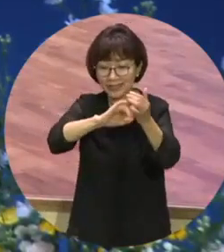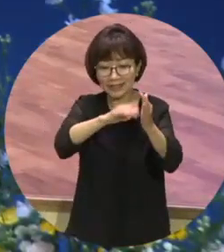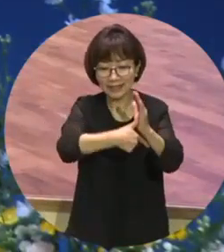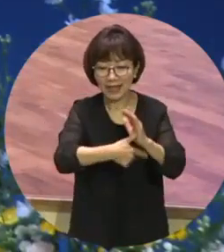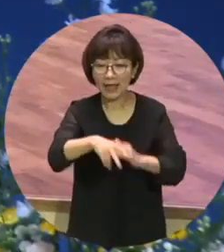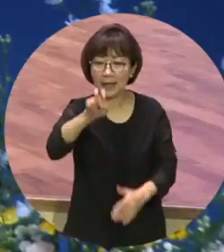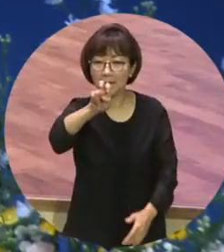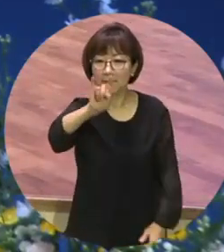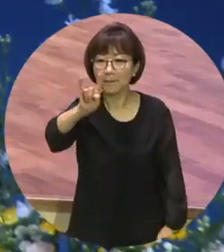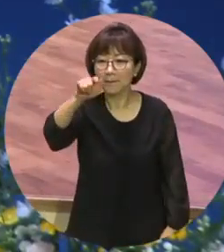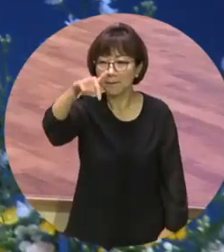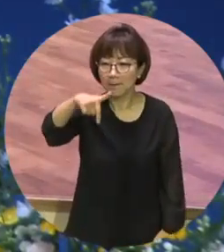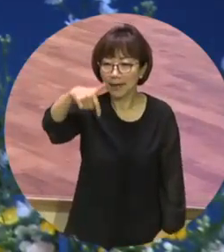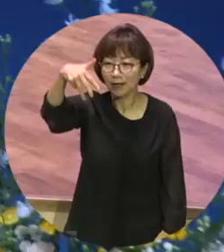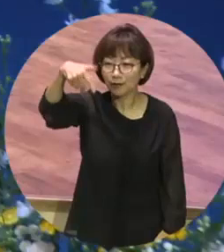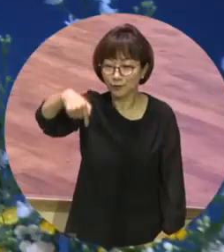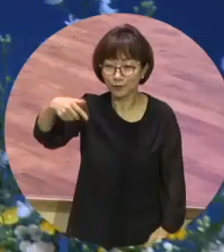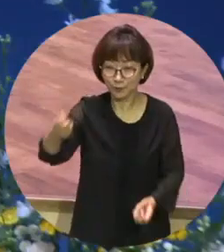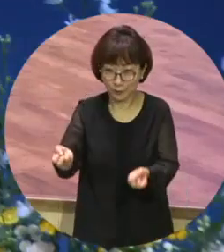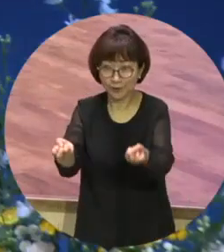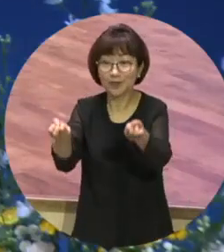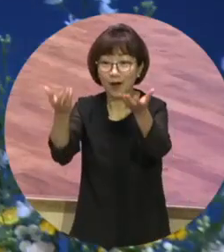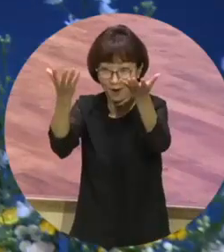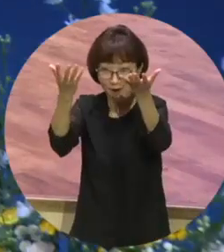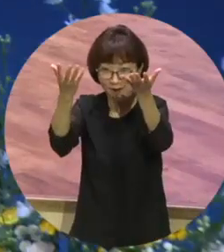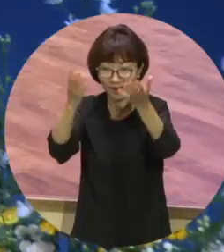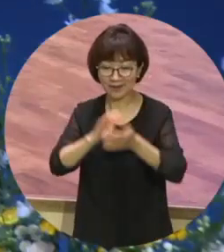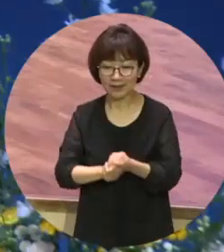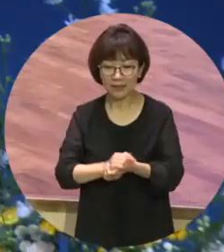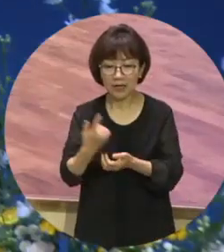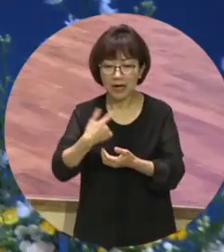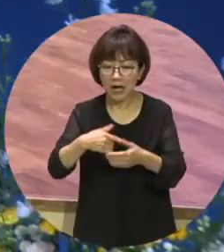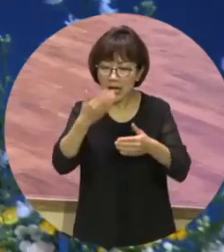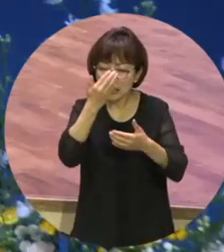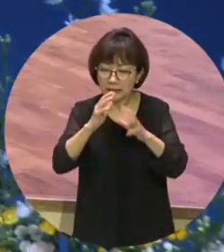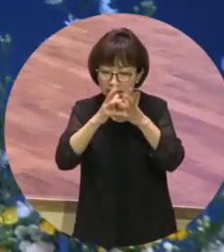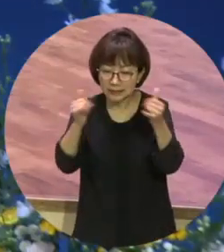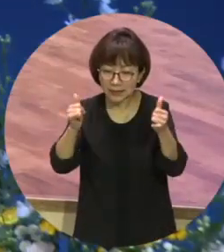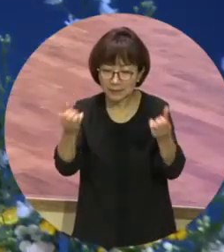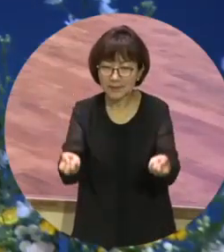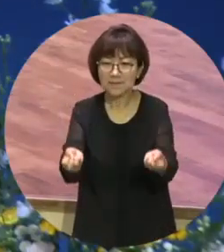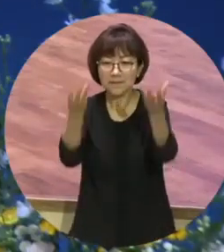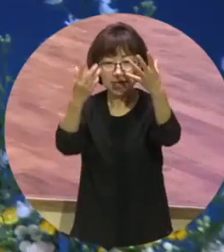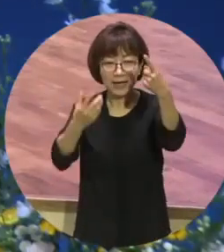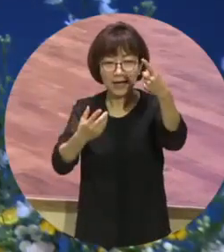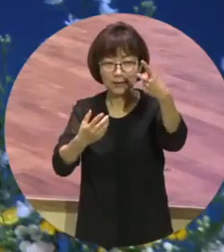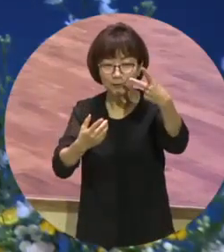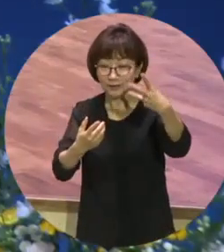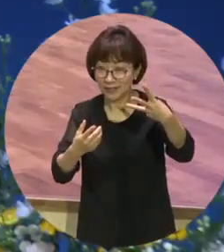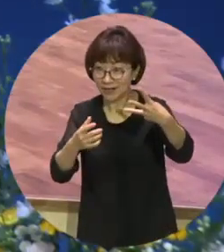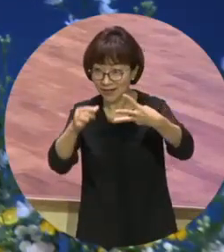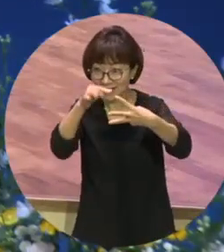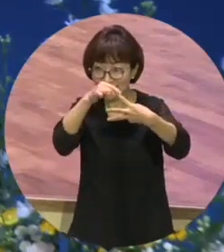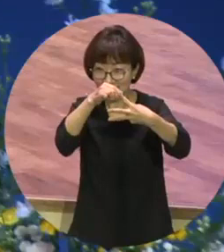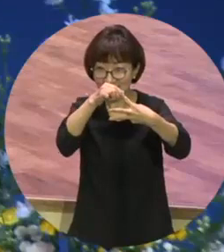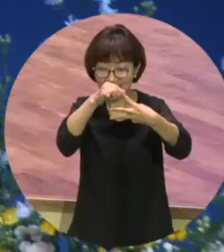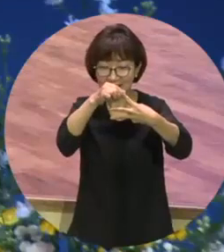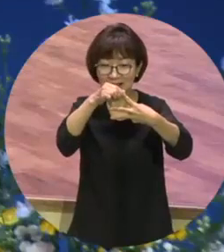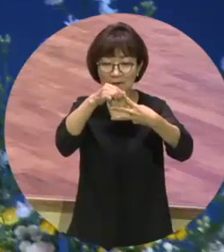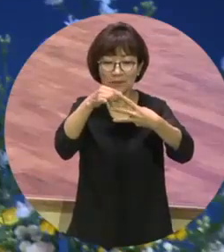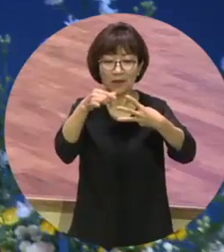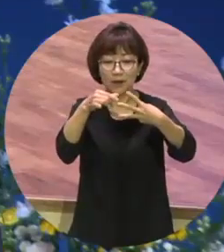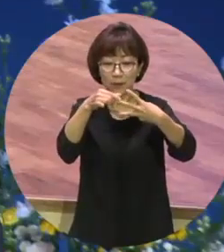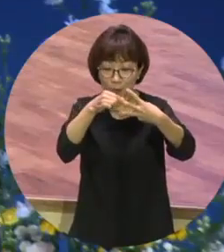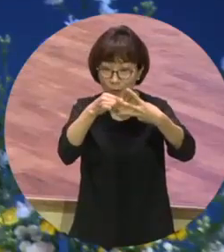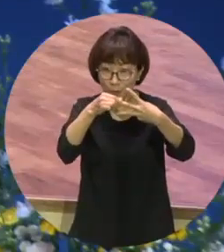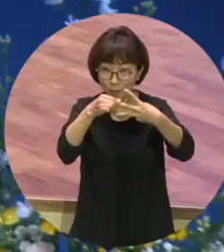되었는데 이스라엘 사람들에게 3대 절기가 있습니다. 3대 절기 중 하나로